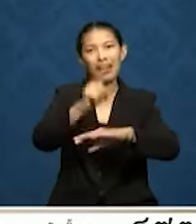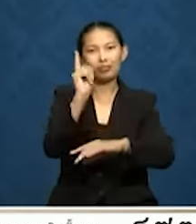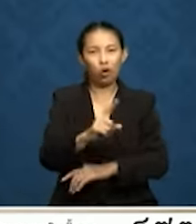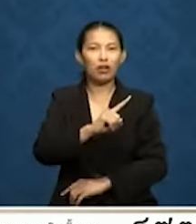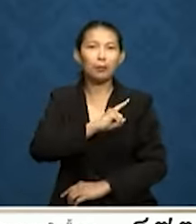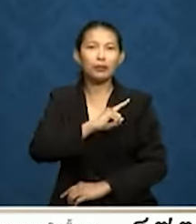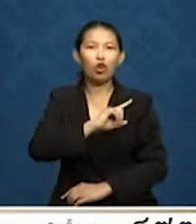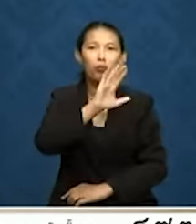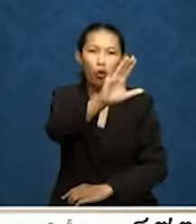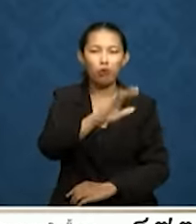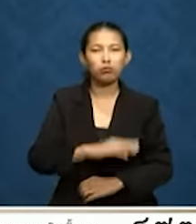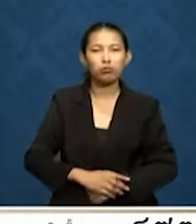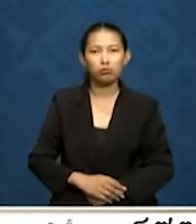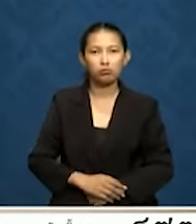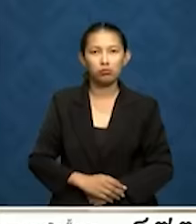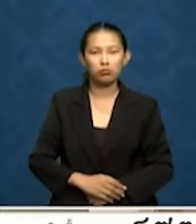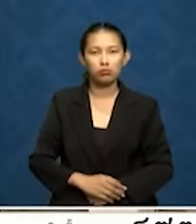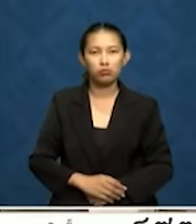การกระทำ